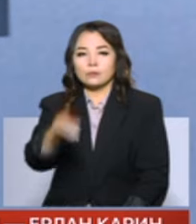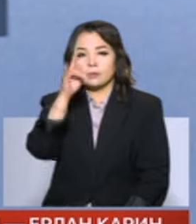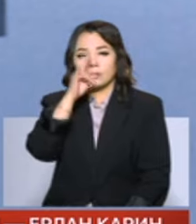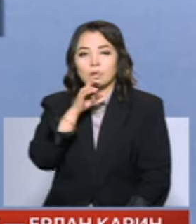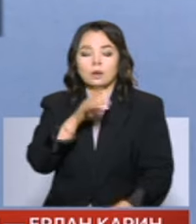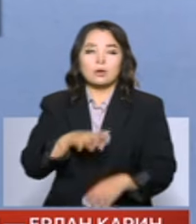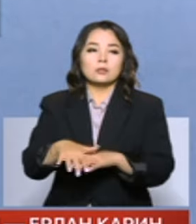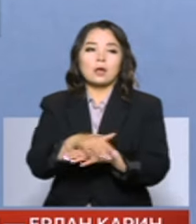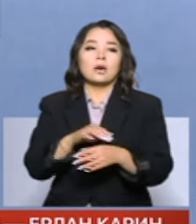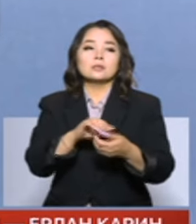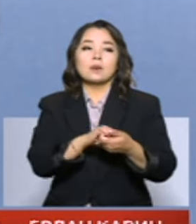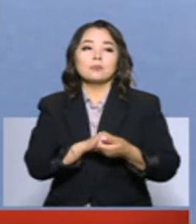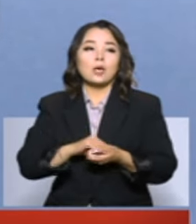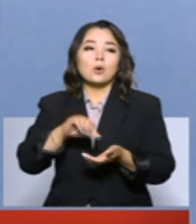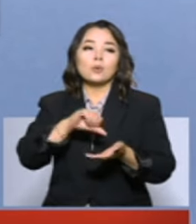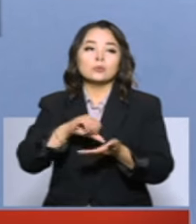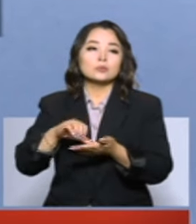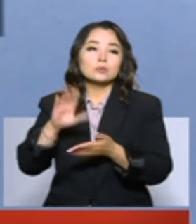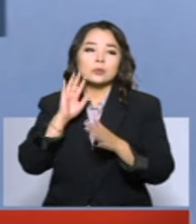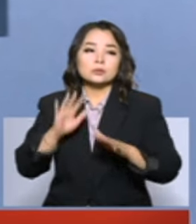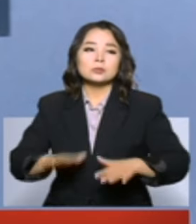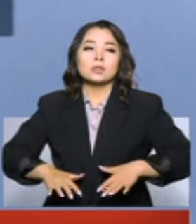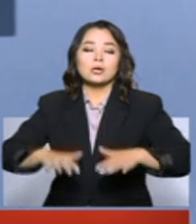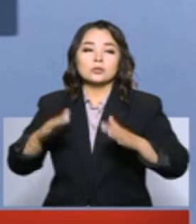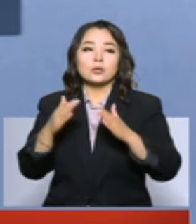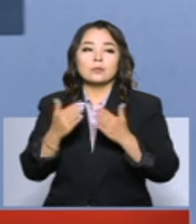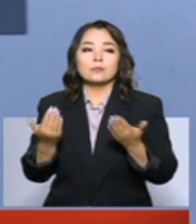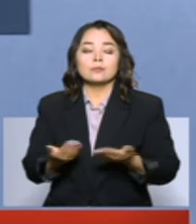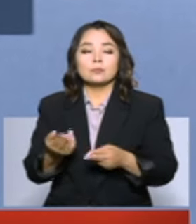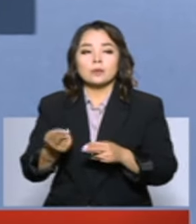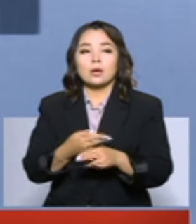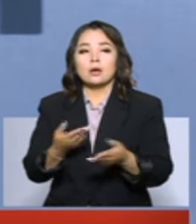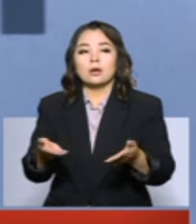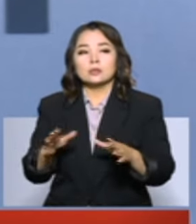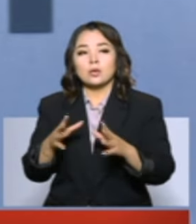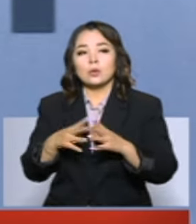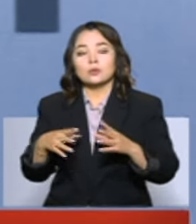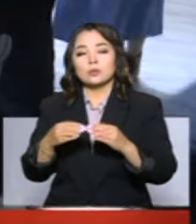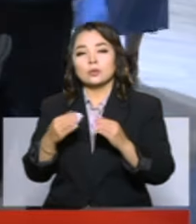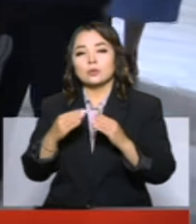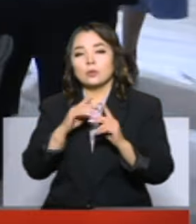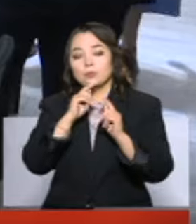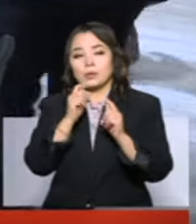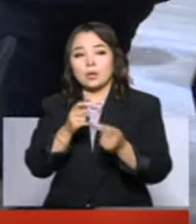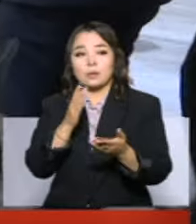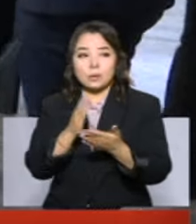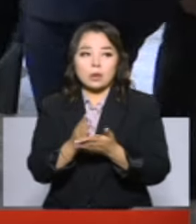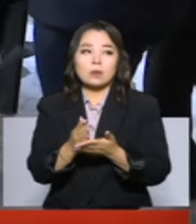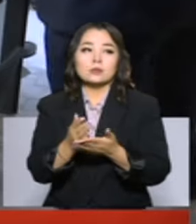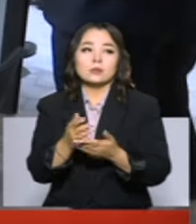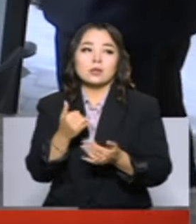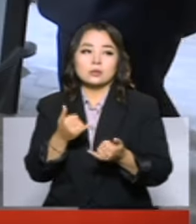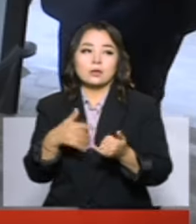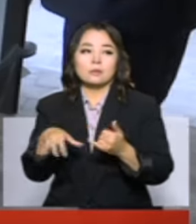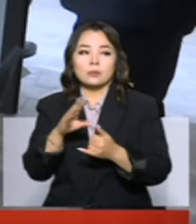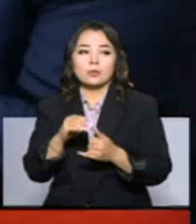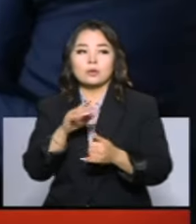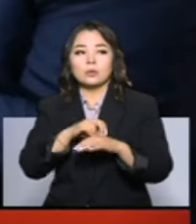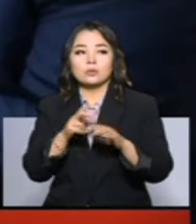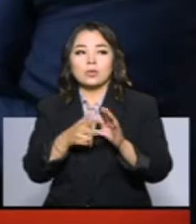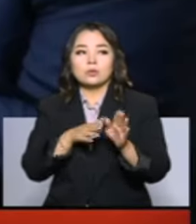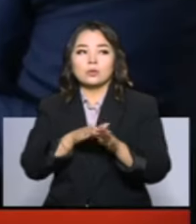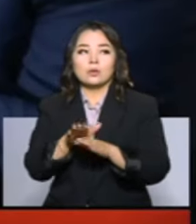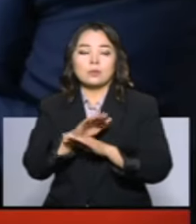Қазақстан халқы ассамблеясының өкілдері су тасқыны кезінде баспанасыз қалған отбасыға үй алып берді. Шаттық Дауылбай өзінің кәмелеттік